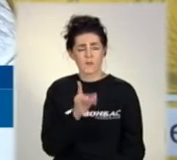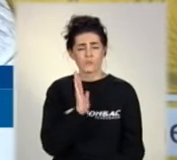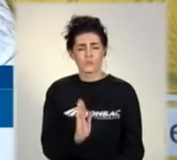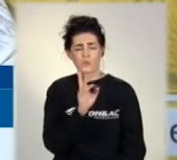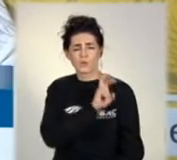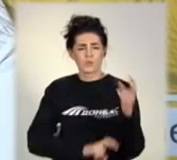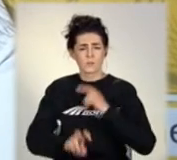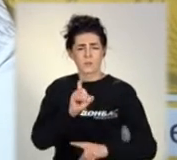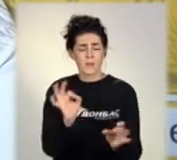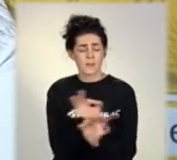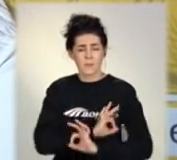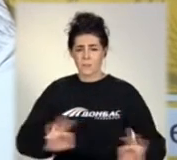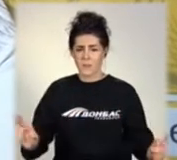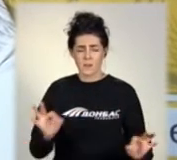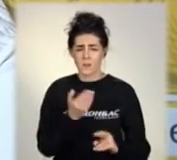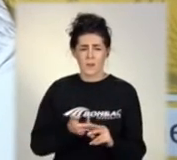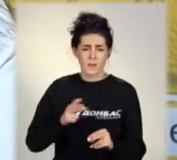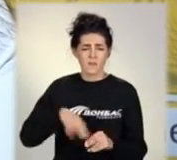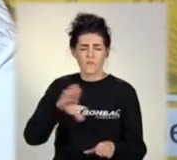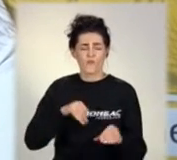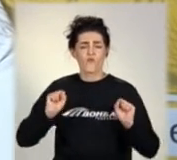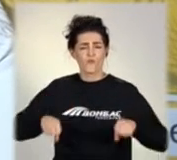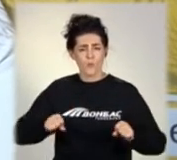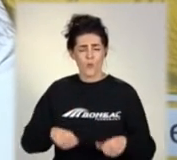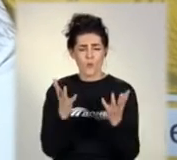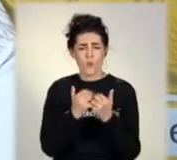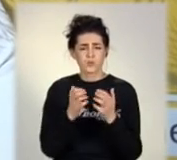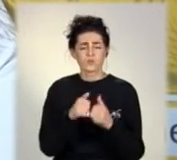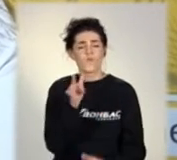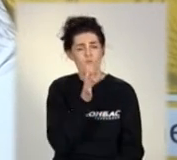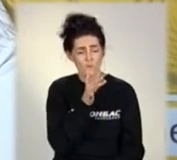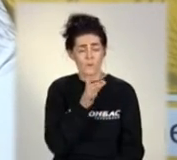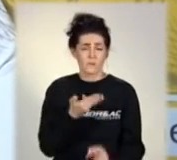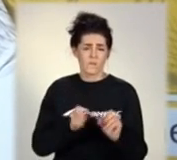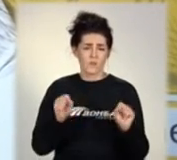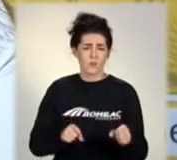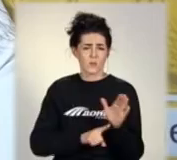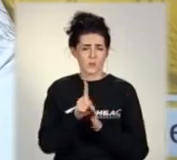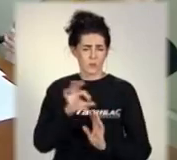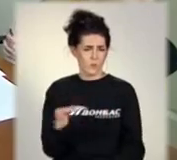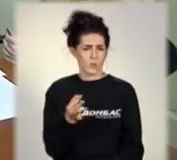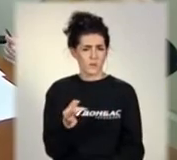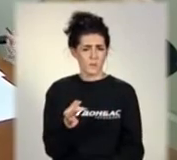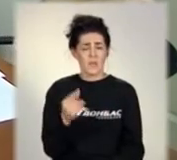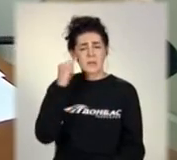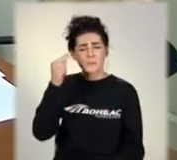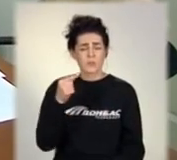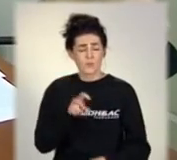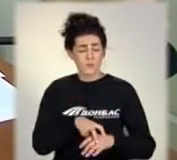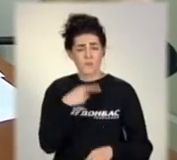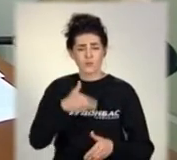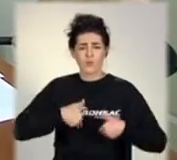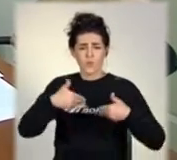искать идеальную возможность с идеальным количеством времени, вы можете не начать его делать никогда. Психотерапевтка